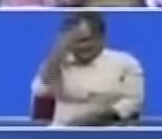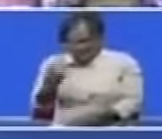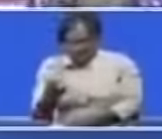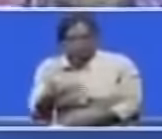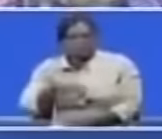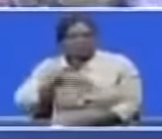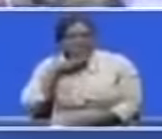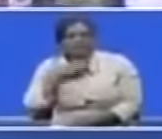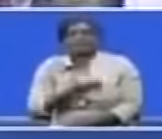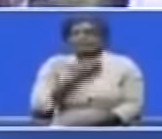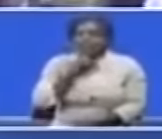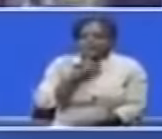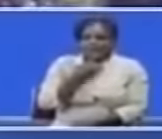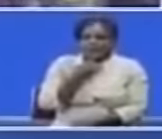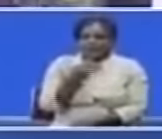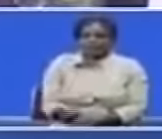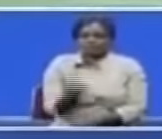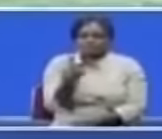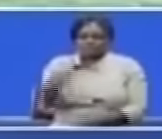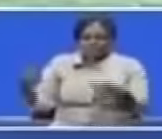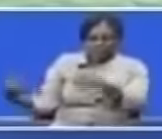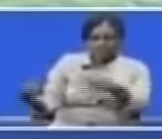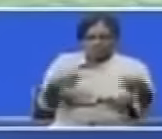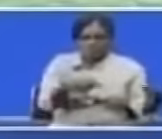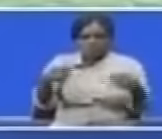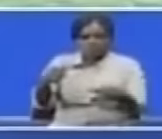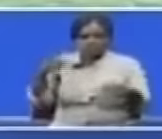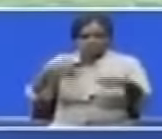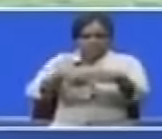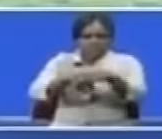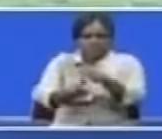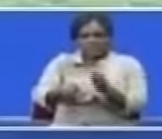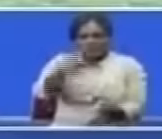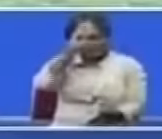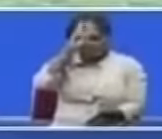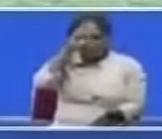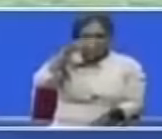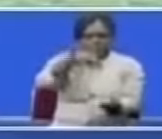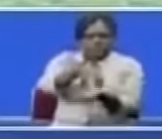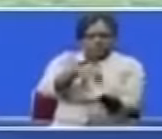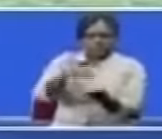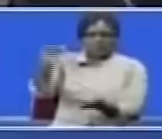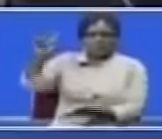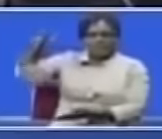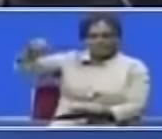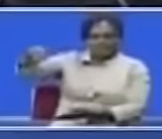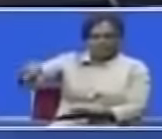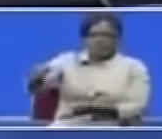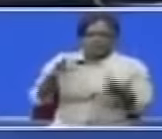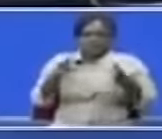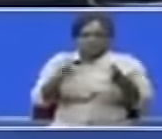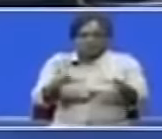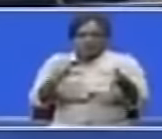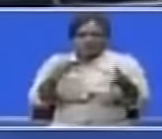ya mfanyibiashara huyo walizua vurugu, huku wakikivamia kituo kilicho karibu cha maafisa wa utawala na